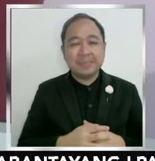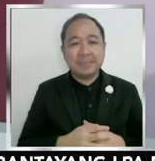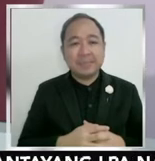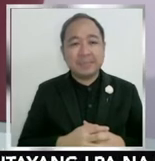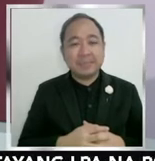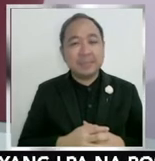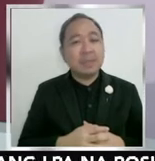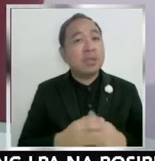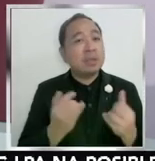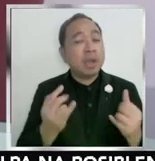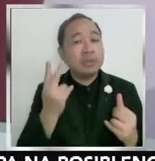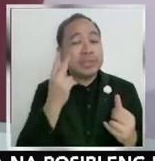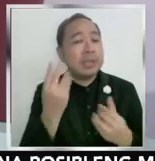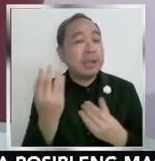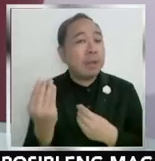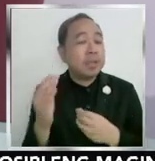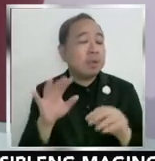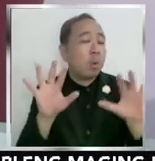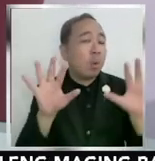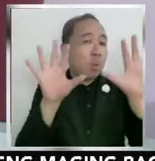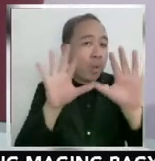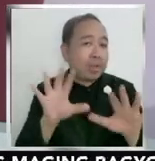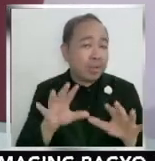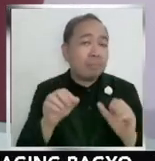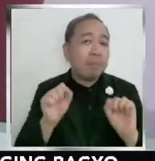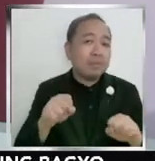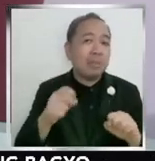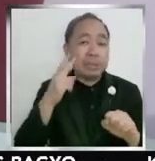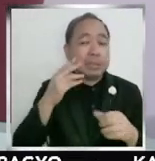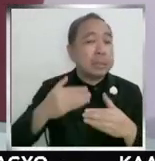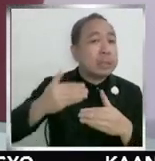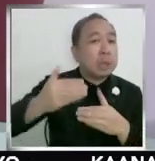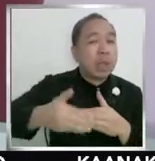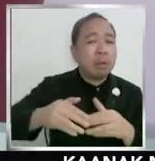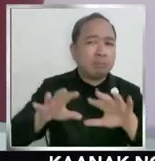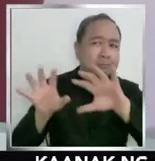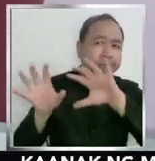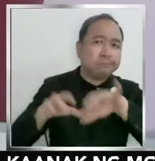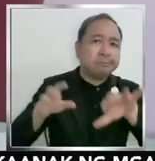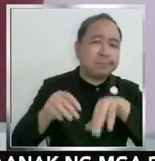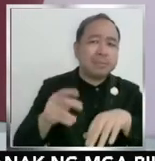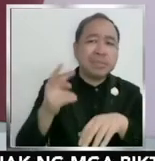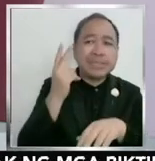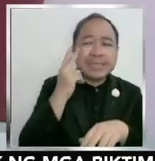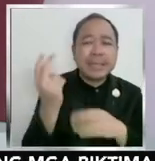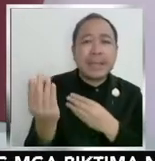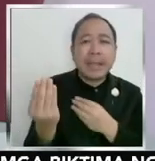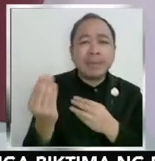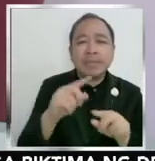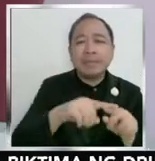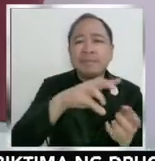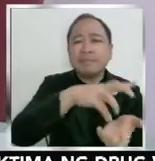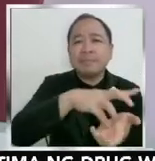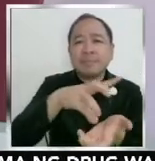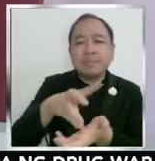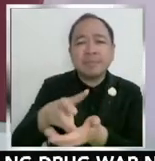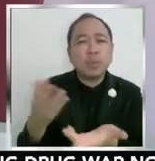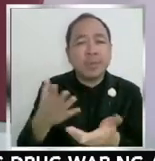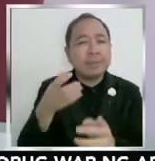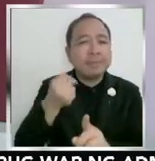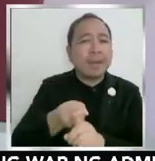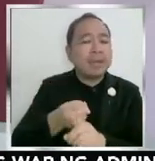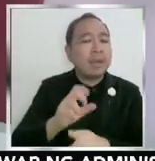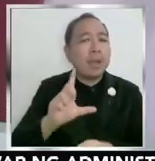ng panahon, posibleng masundan agad ang Bagyong Dodong. Kamustahin natin ang lugar kung saan huling namataan ang low pressure area na posibleng maging